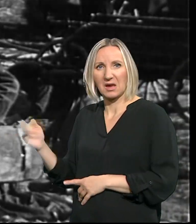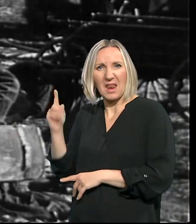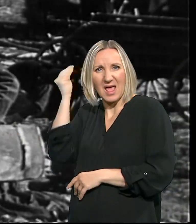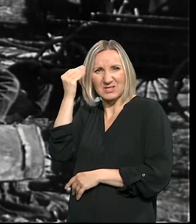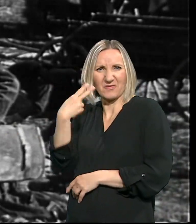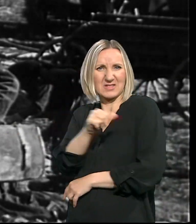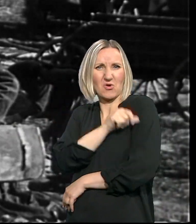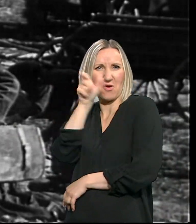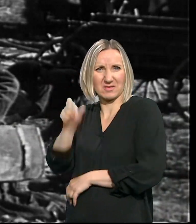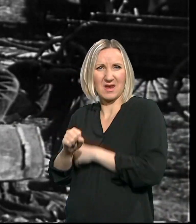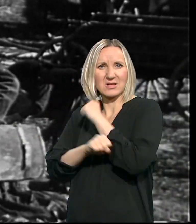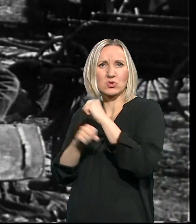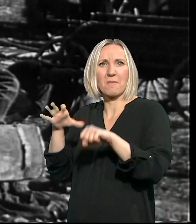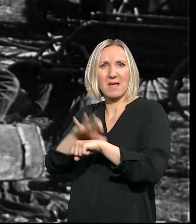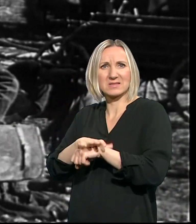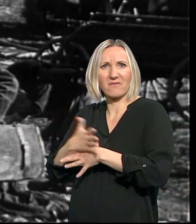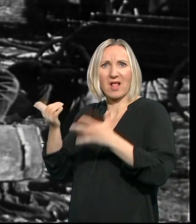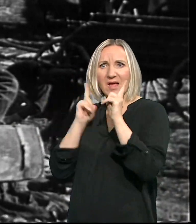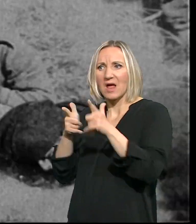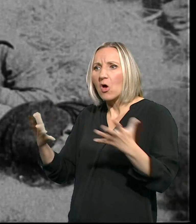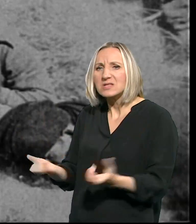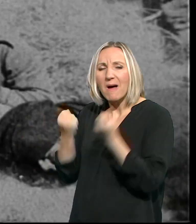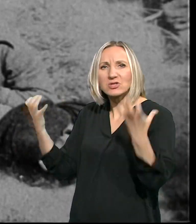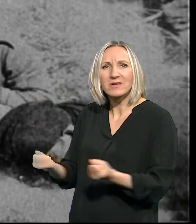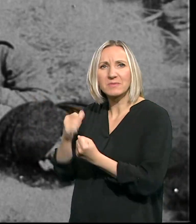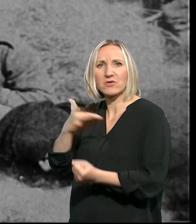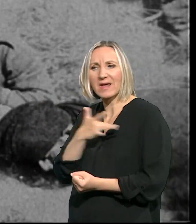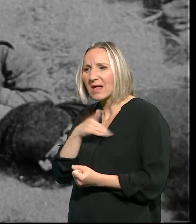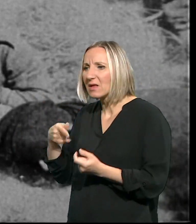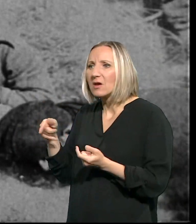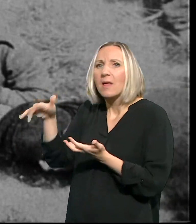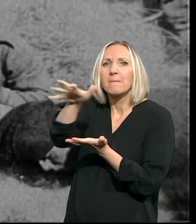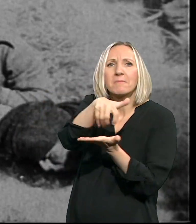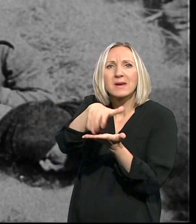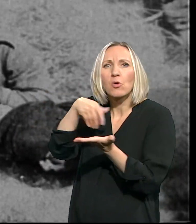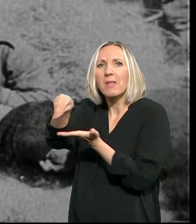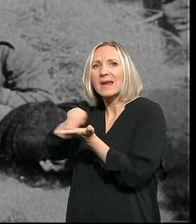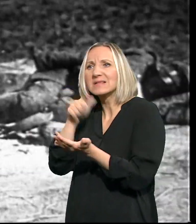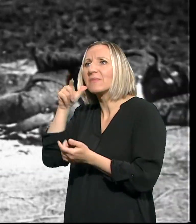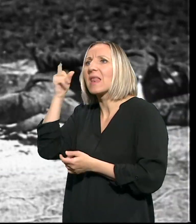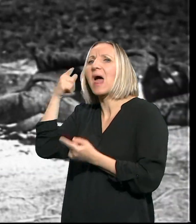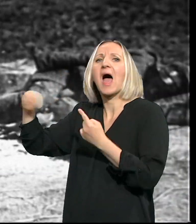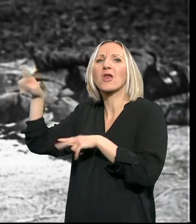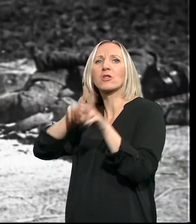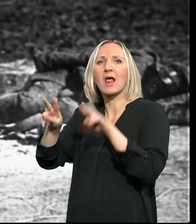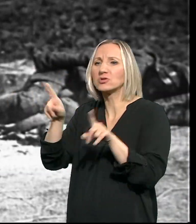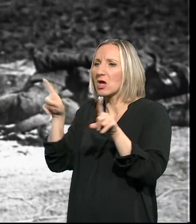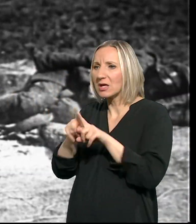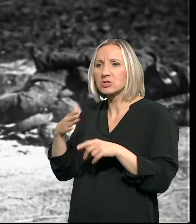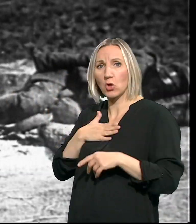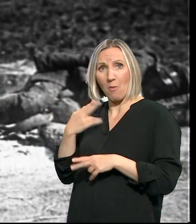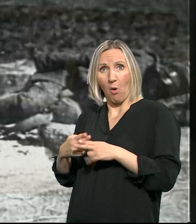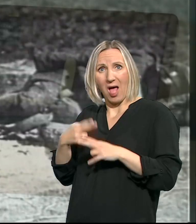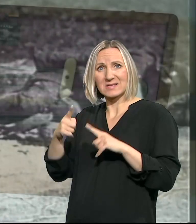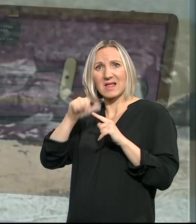student medicine u vihoru Velikog rata spasava ranjenike, prikuplja recepte i narodne lekove kojima je i sebe lečio kada je oboleo